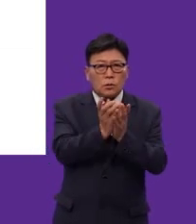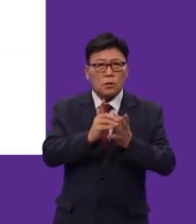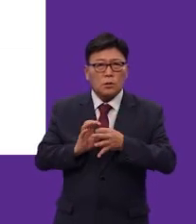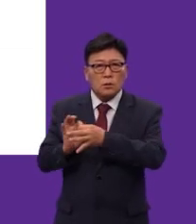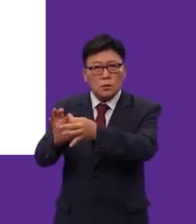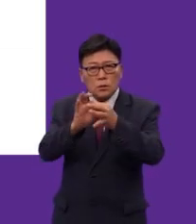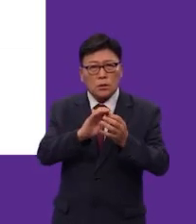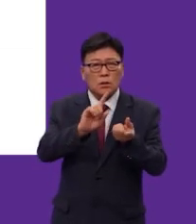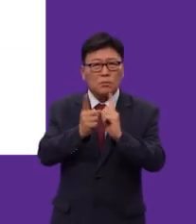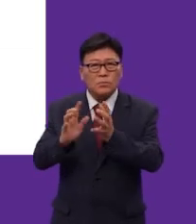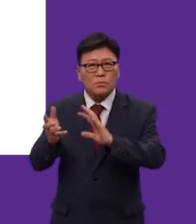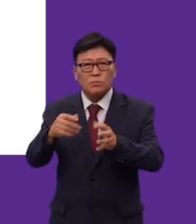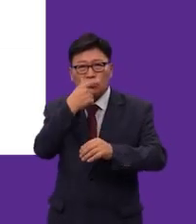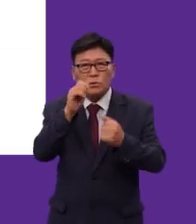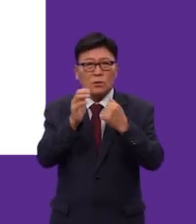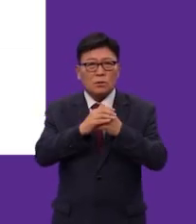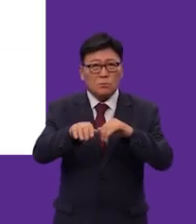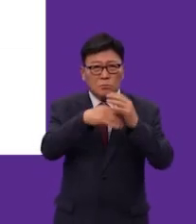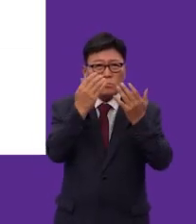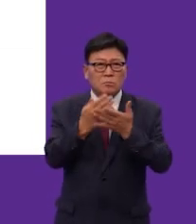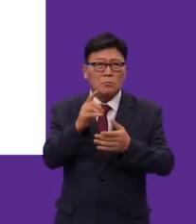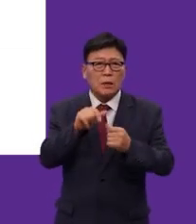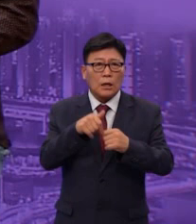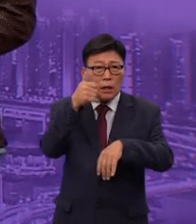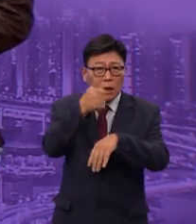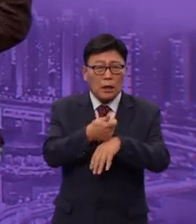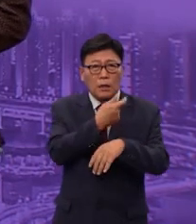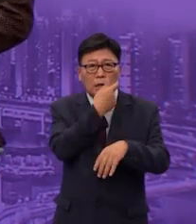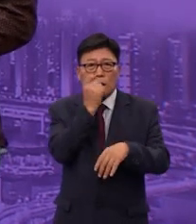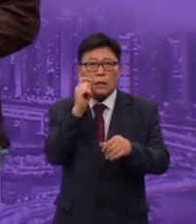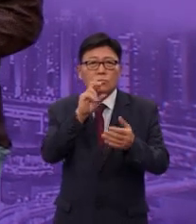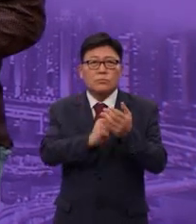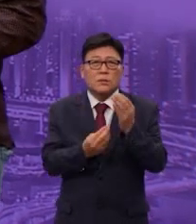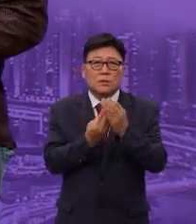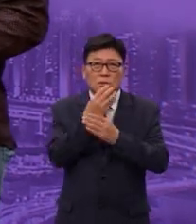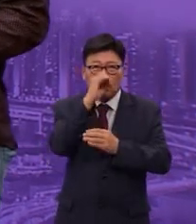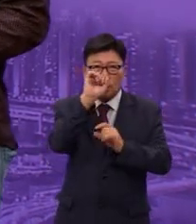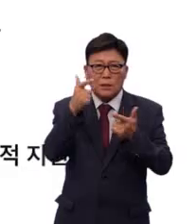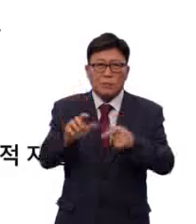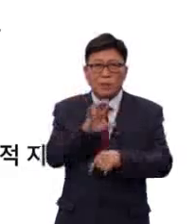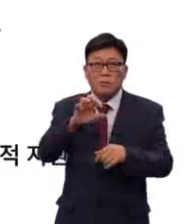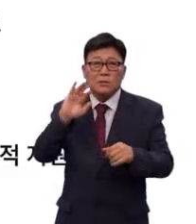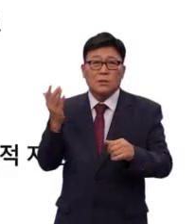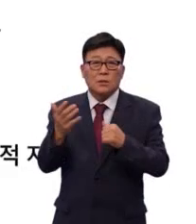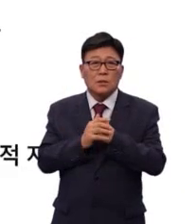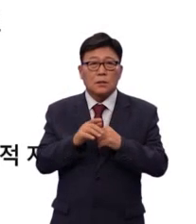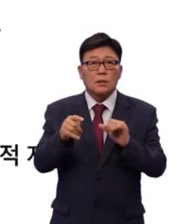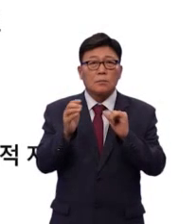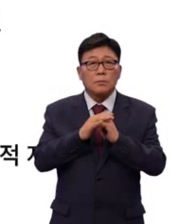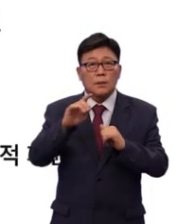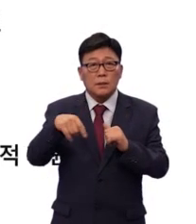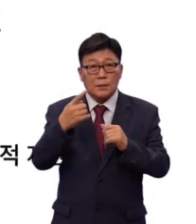및 협력체계가 부족하여 전반적인 운영 부실로 이어지는 악순환의 고리를 반복하는 실정입니다. 그래서